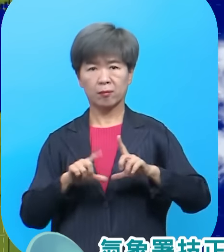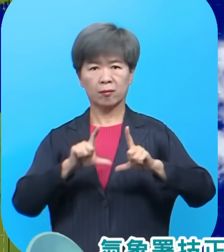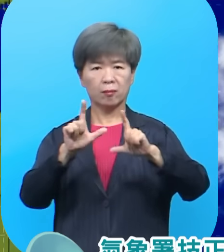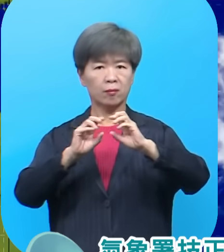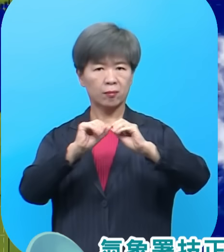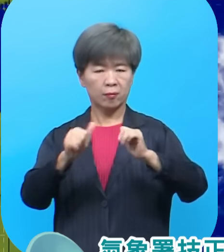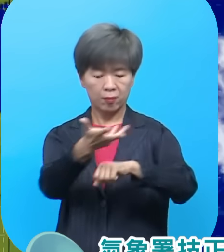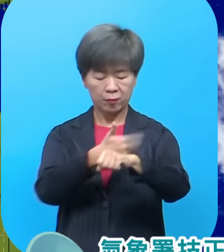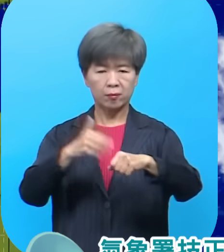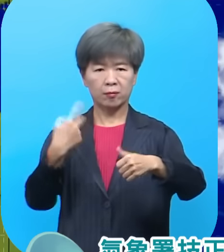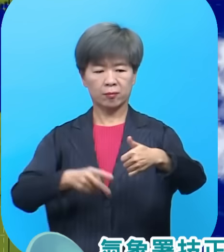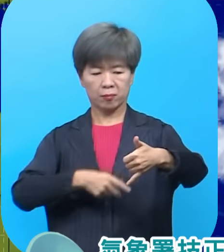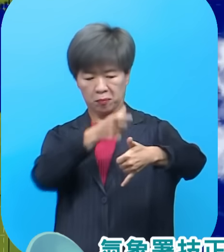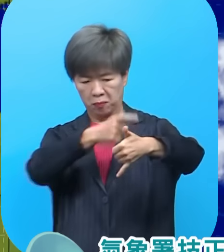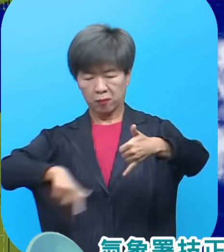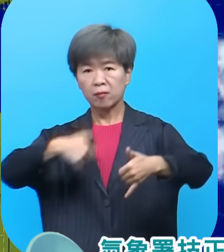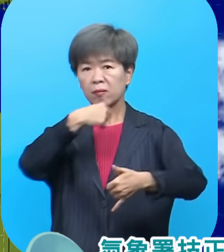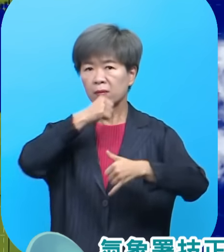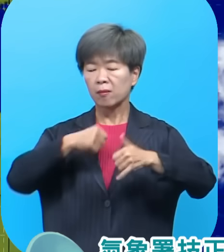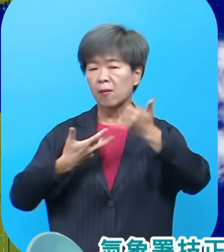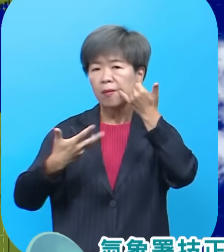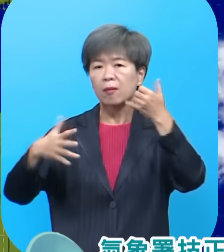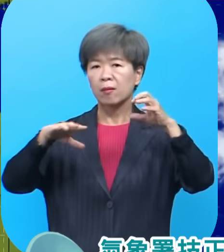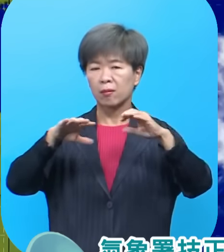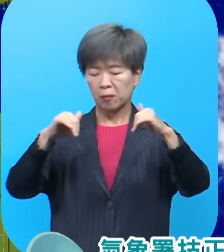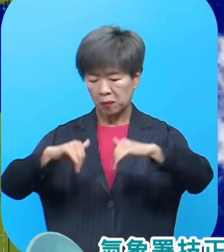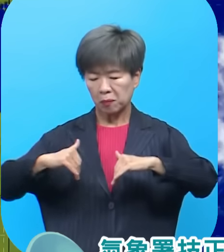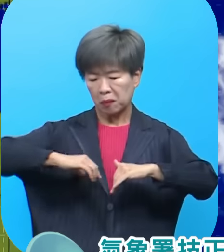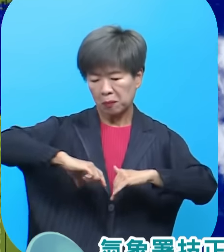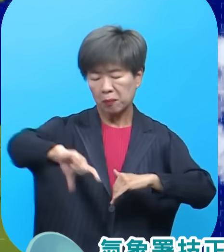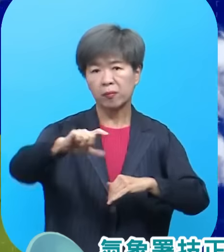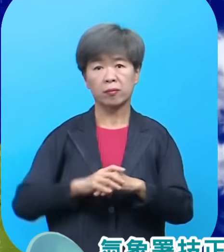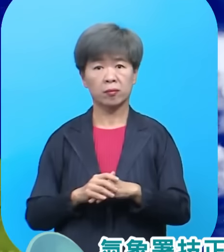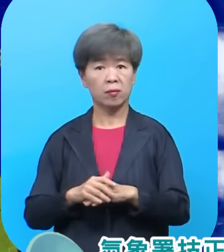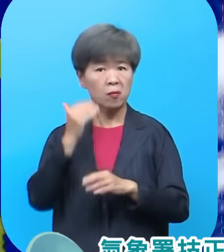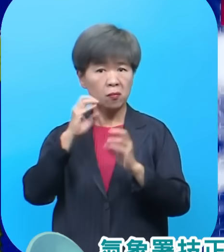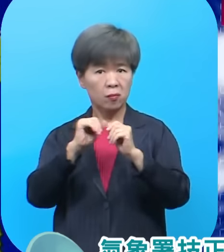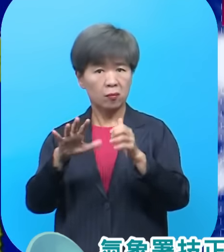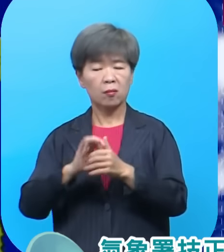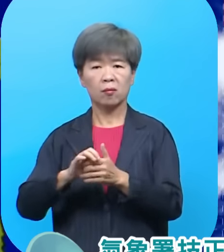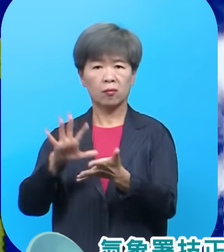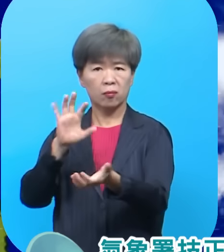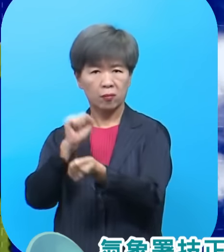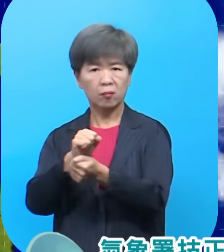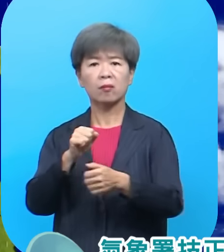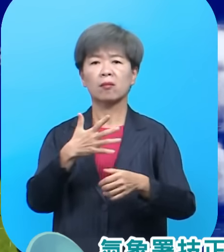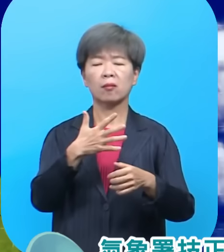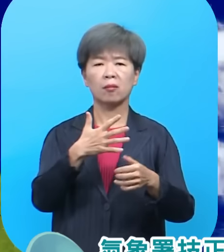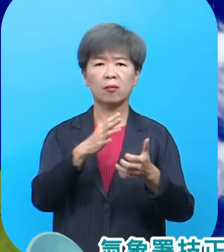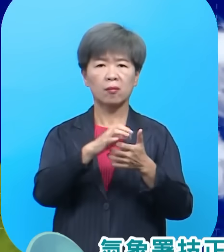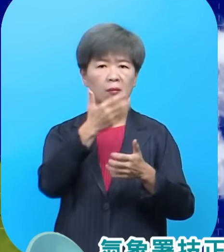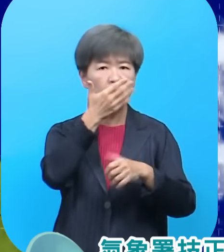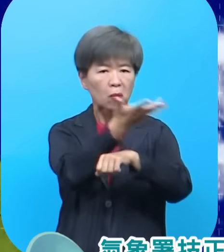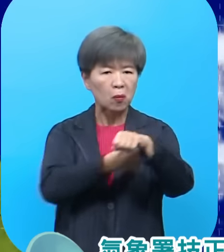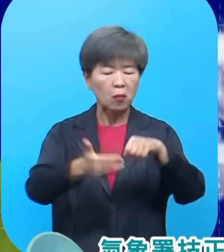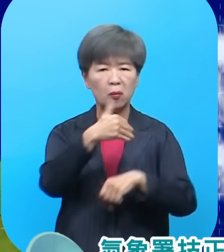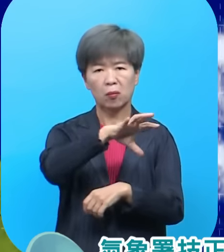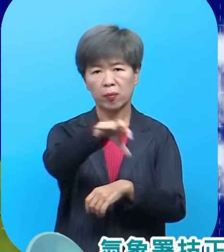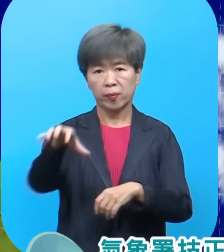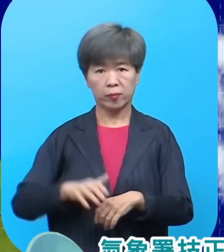峡，陆上警报区域则是花莲以南的地区、云林以南的地区以及澎湖。至于未来的路